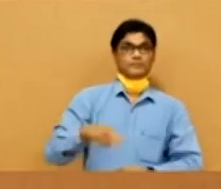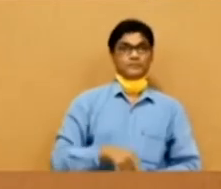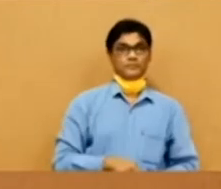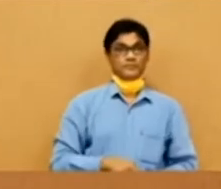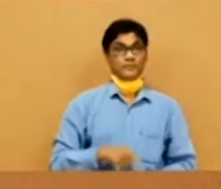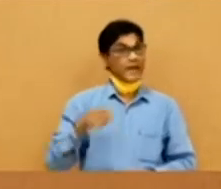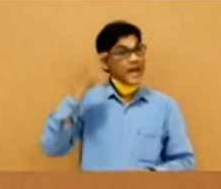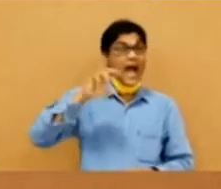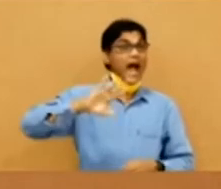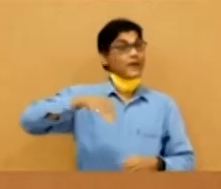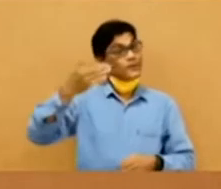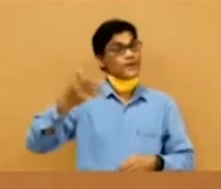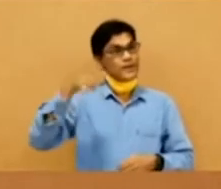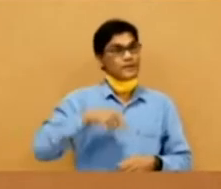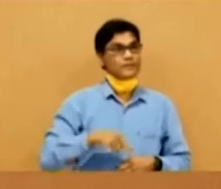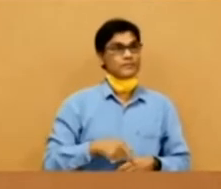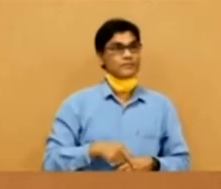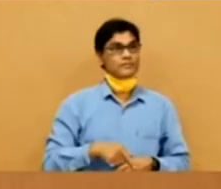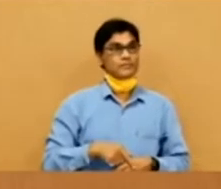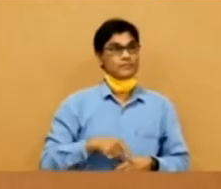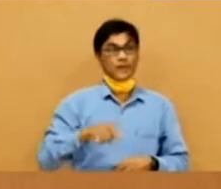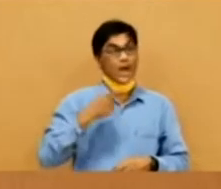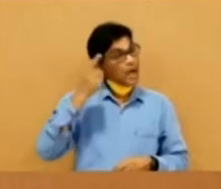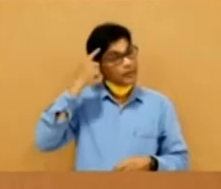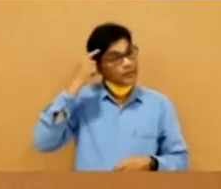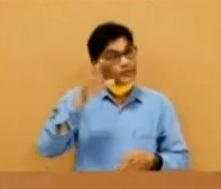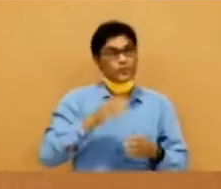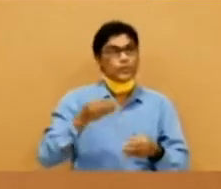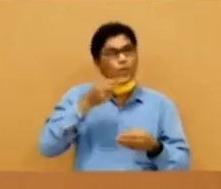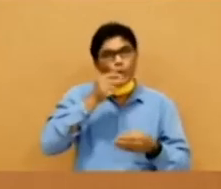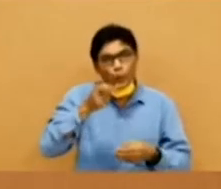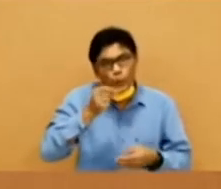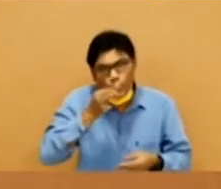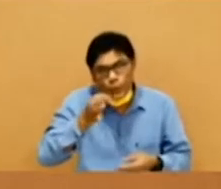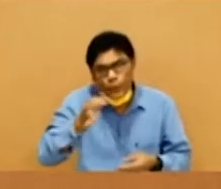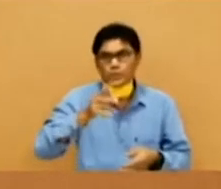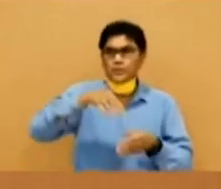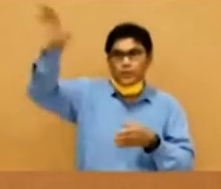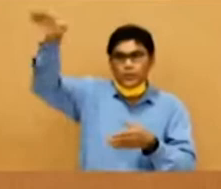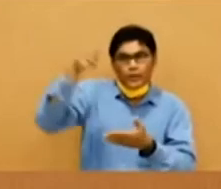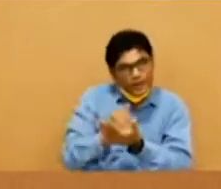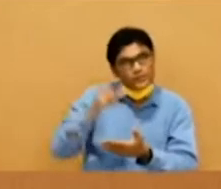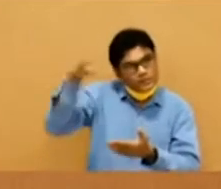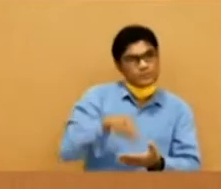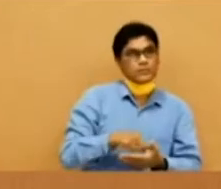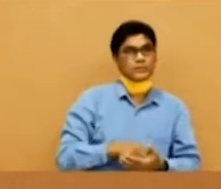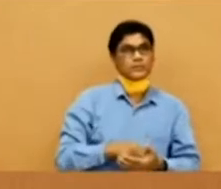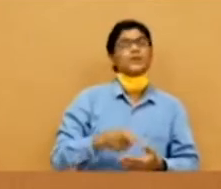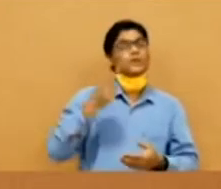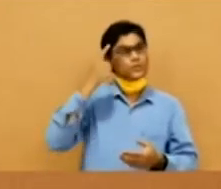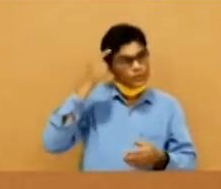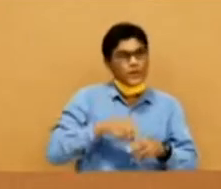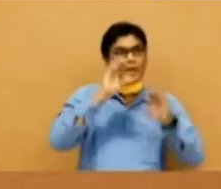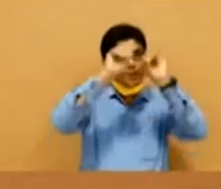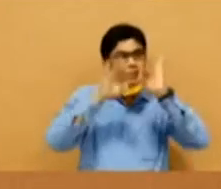ଆଉ ଯେଉଁମାନେ ଆଗରୁ ଆମେ ନିଶ୍ଚିତ ଭାବରେ ରିକ୍ୱେଷ୍ଟ କରିବୁ ଆଗରୁ ପୂରଣ କରିକି ଆସନ୍ତୁ। ଯେଉଁମାନେ